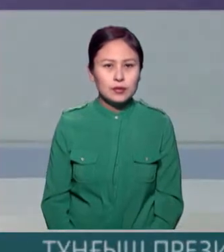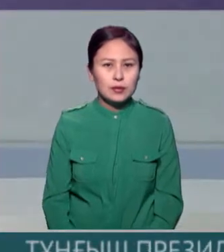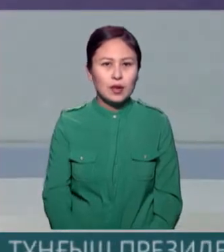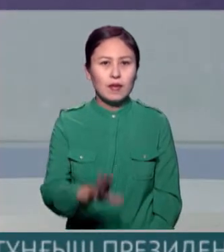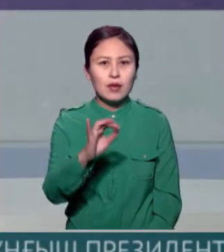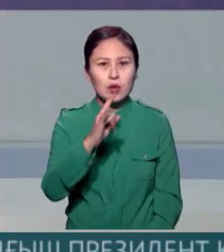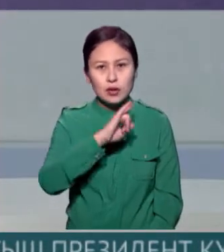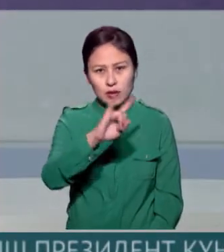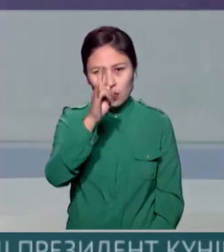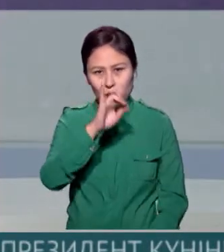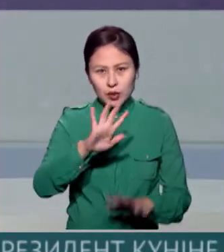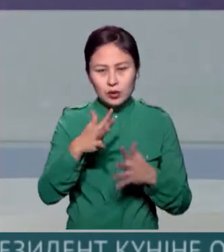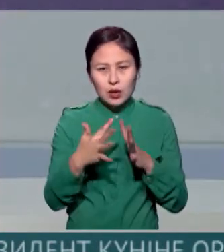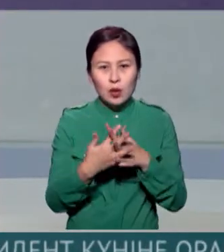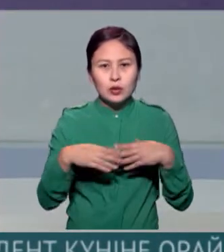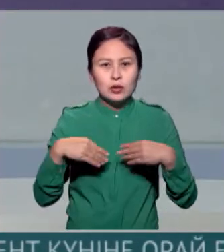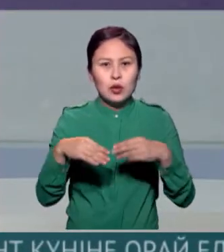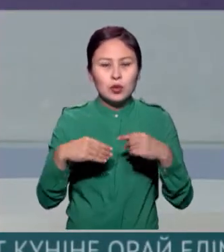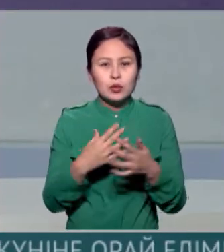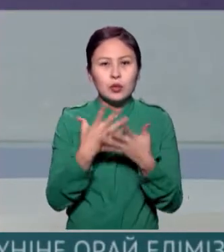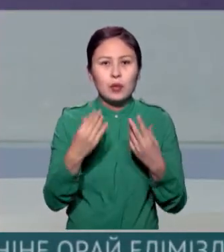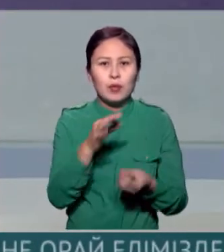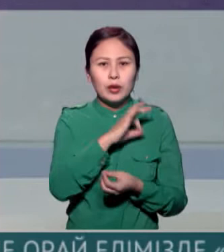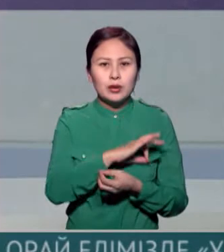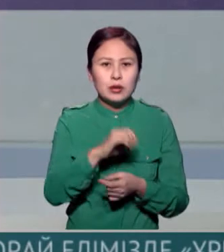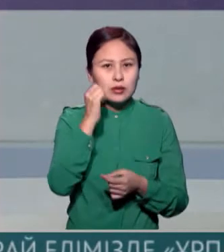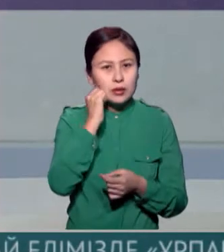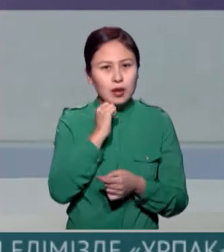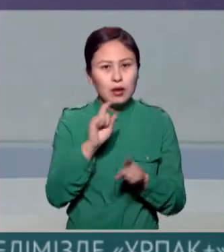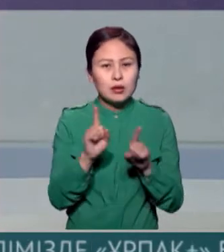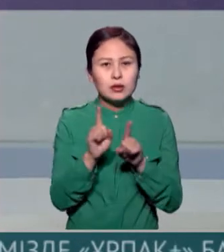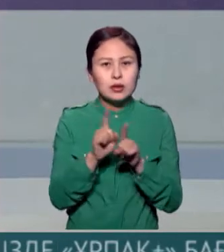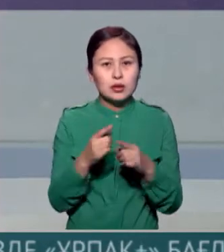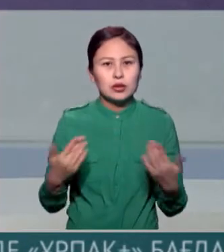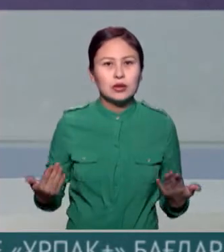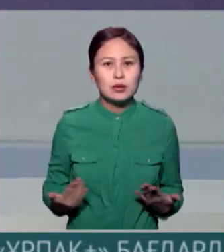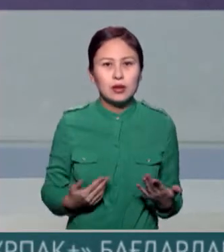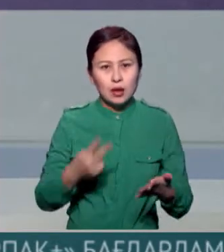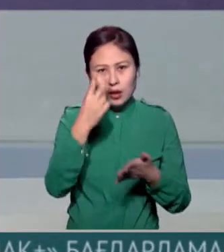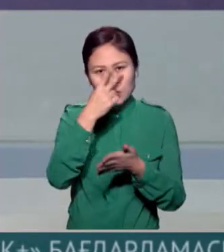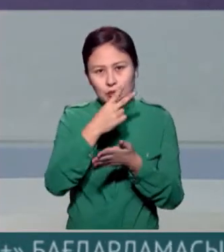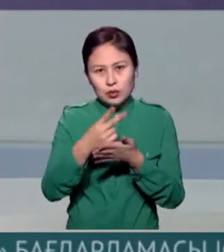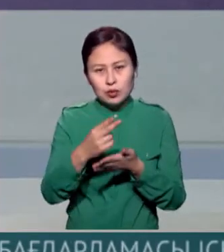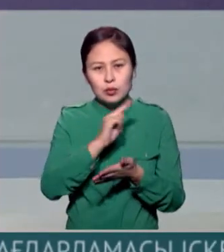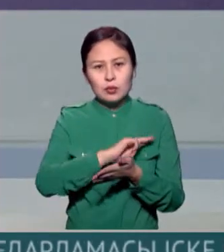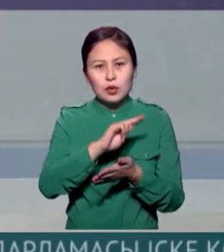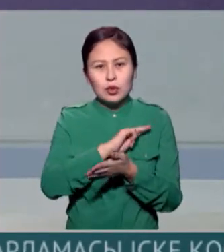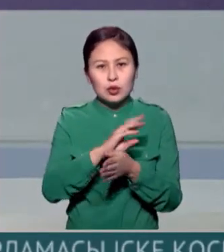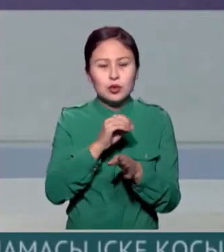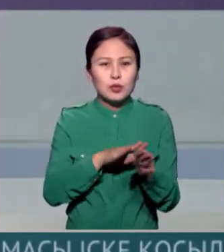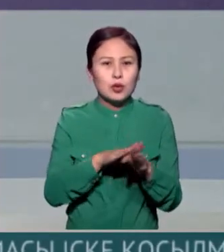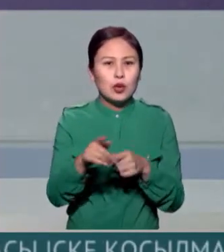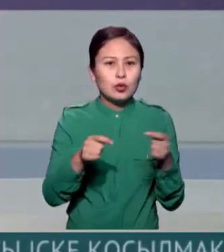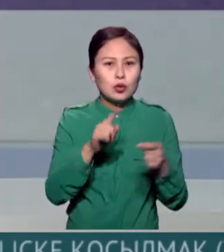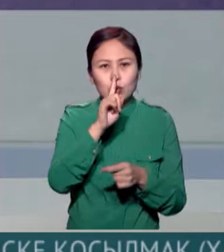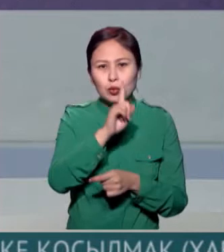Шығыс Қазақстан облысында ауыл шаруашылығына жарамды жерлер тозып барады. Өңірдегі диқандар қарамағындағы жерлерге тыңайту жұмыстарын